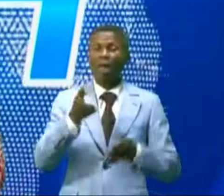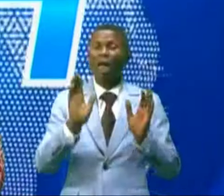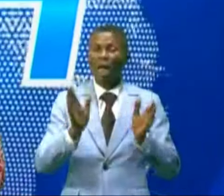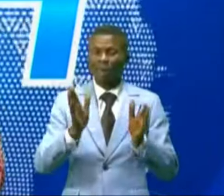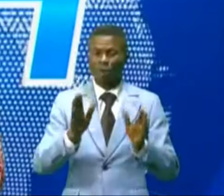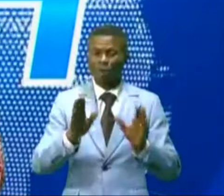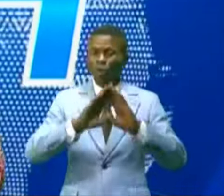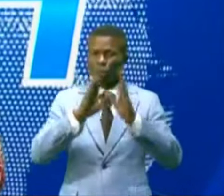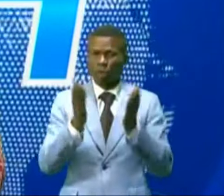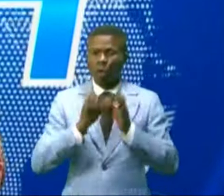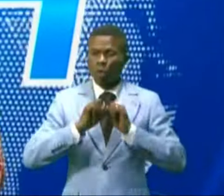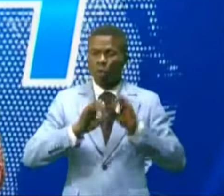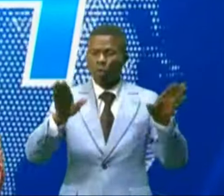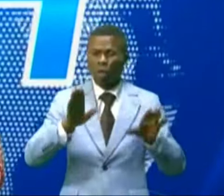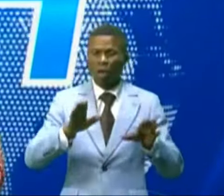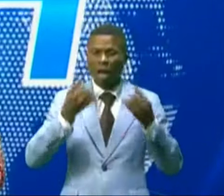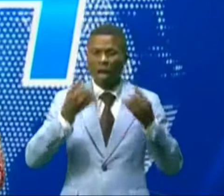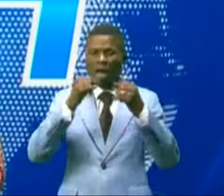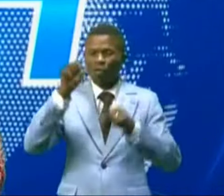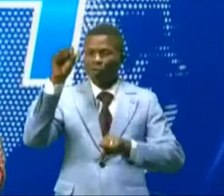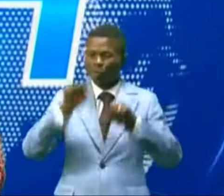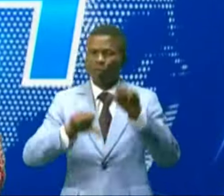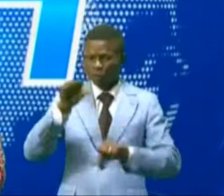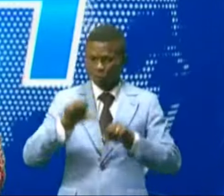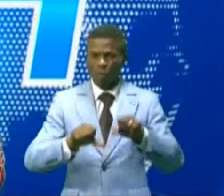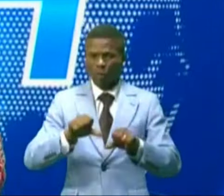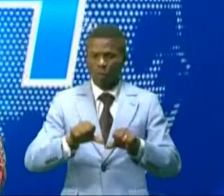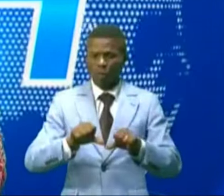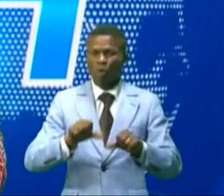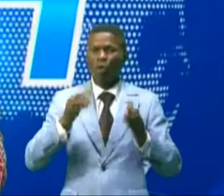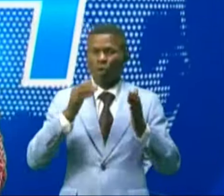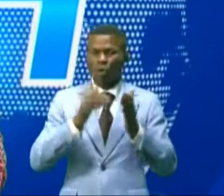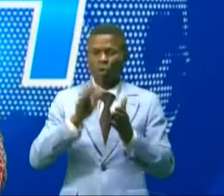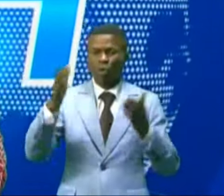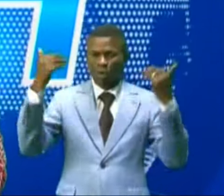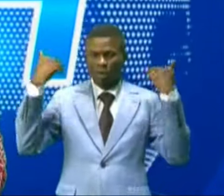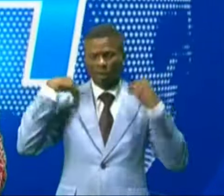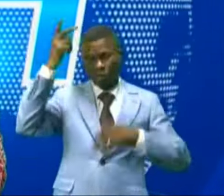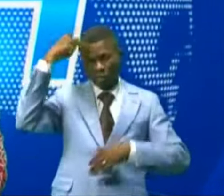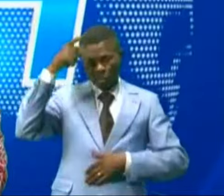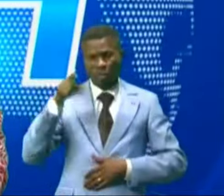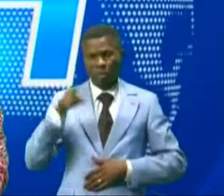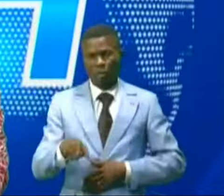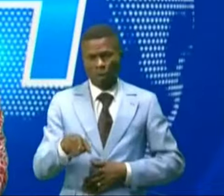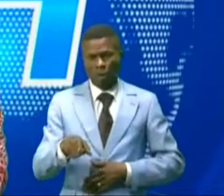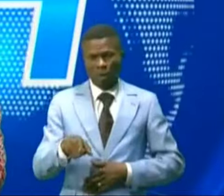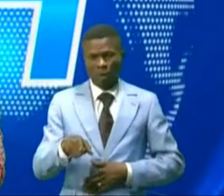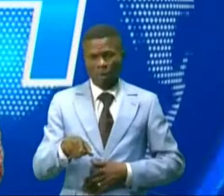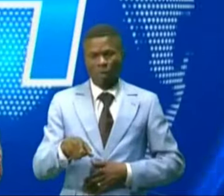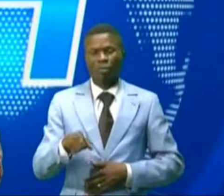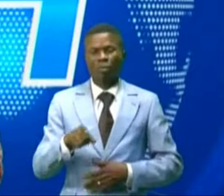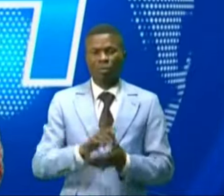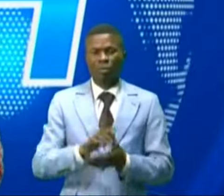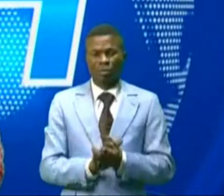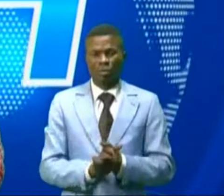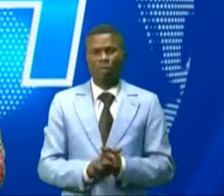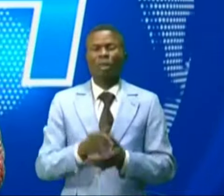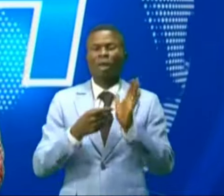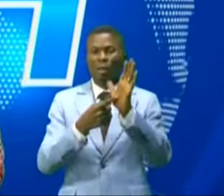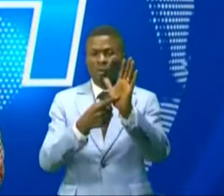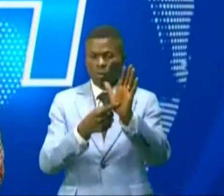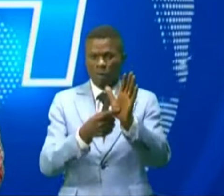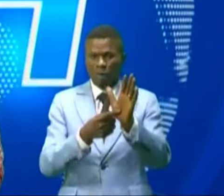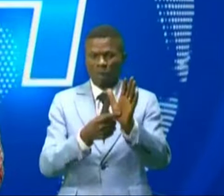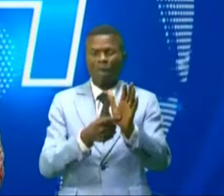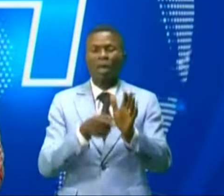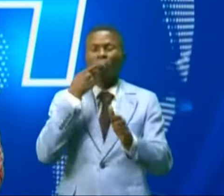qui propagent des fausses informations autour de cette arrestation. Nous allons plutôt écouter